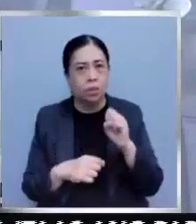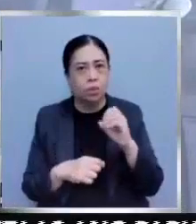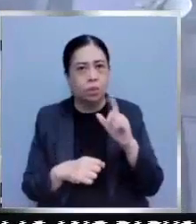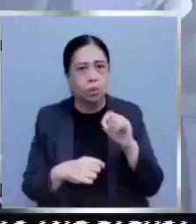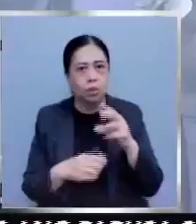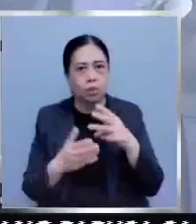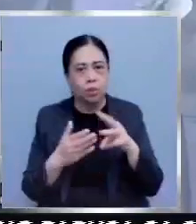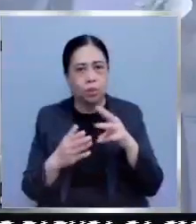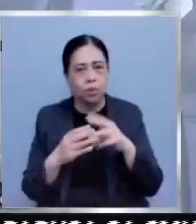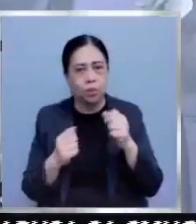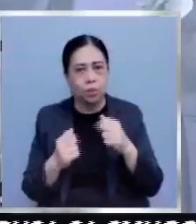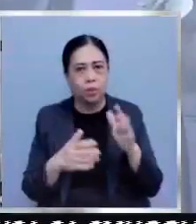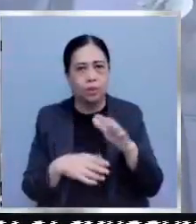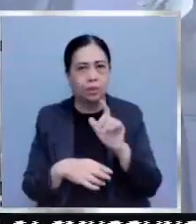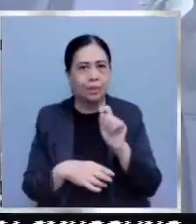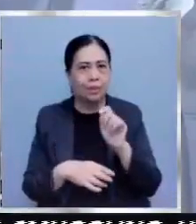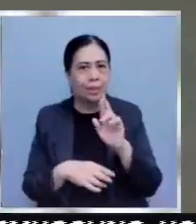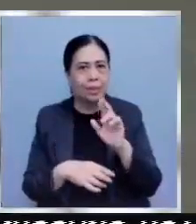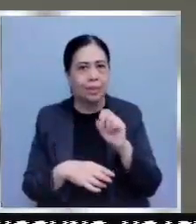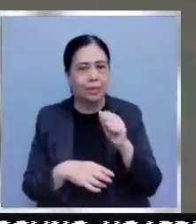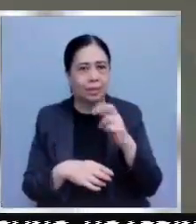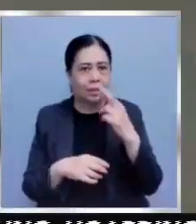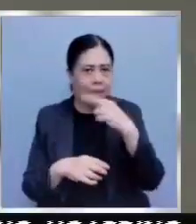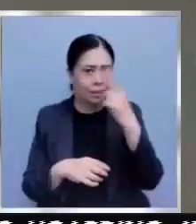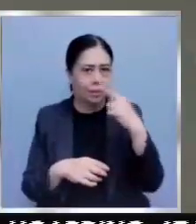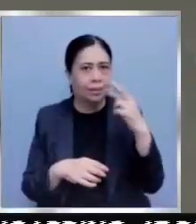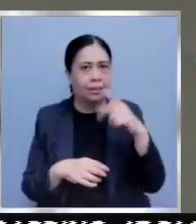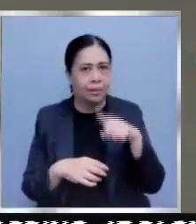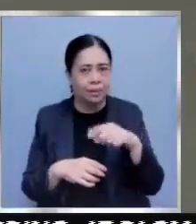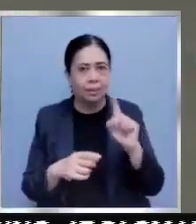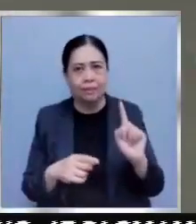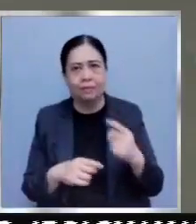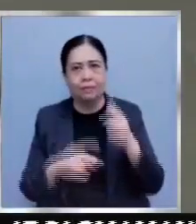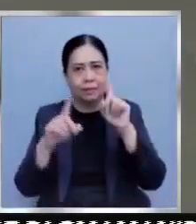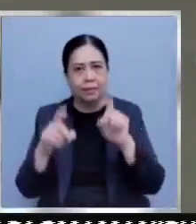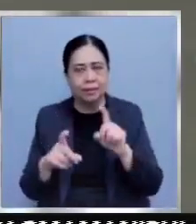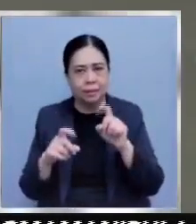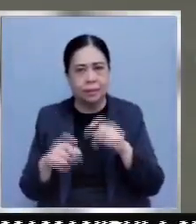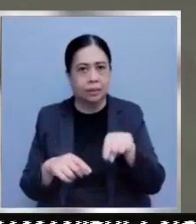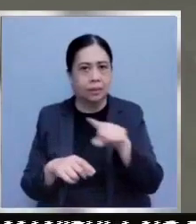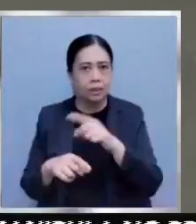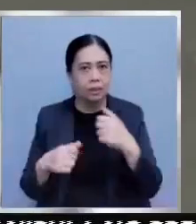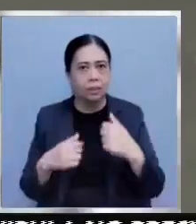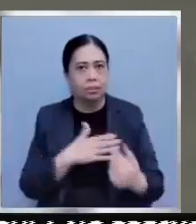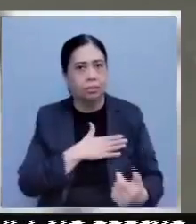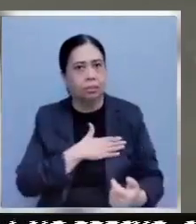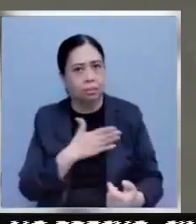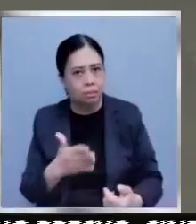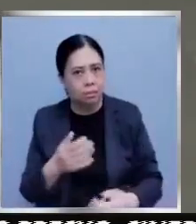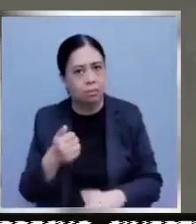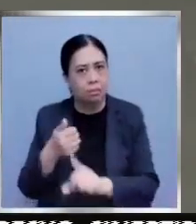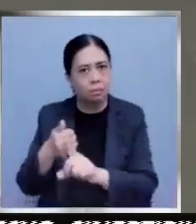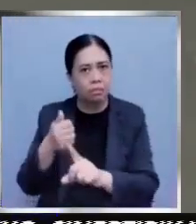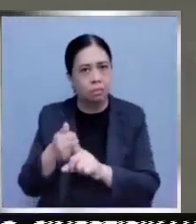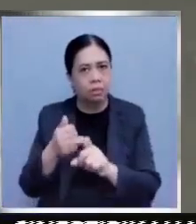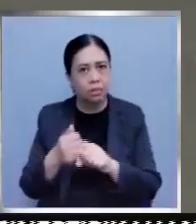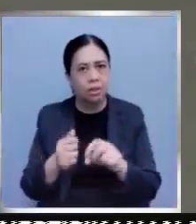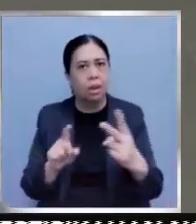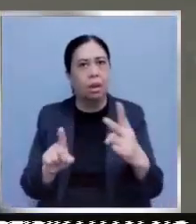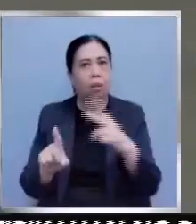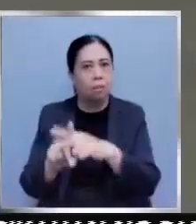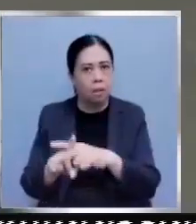bayan ng Teresa Rizal ang pilot program sila lang talaga Iyung merong initiative na mag-apply po ng